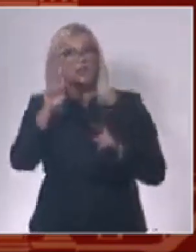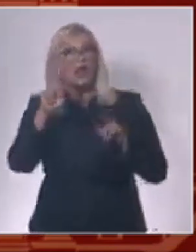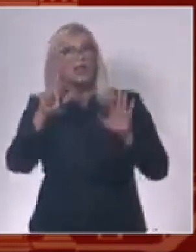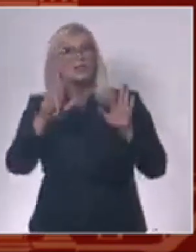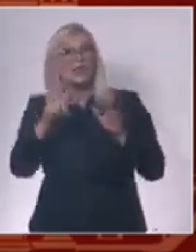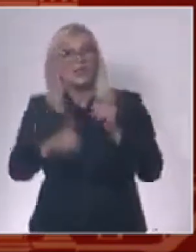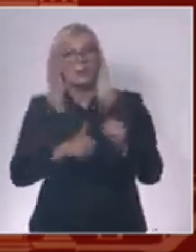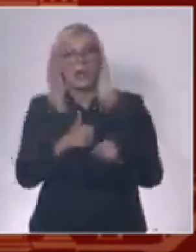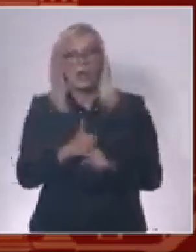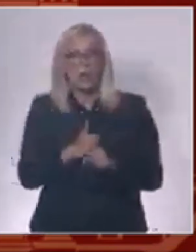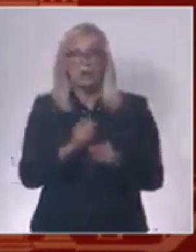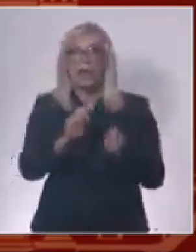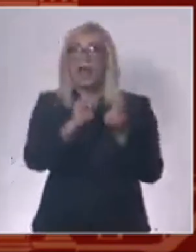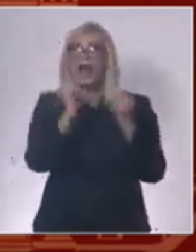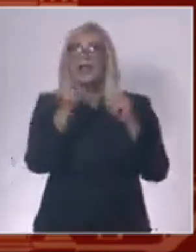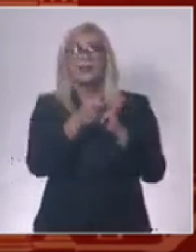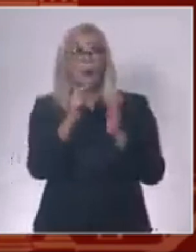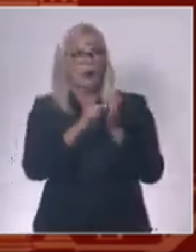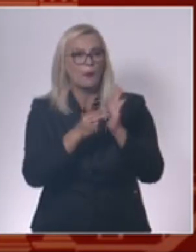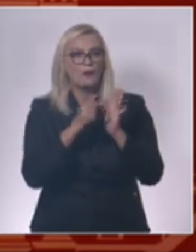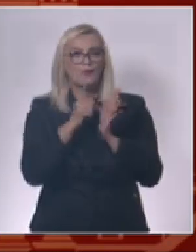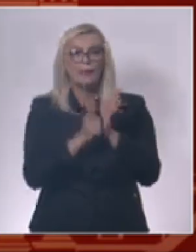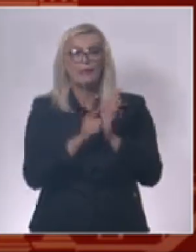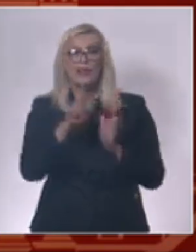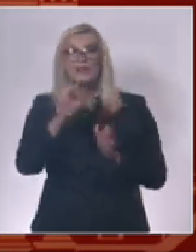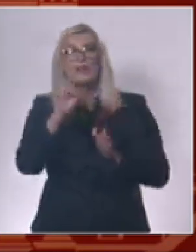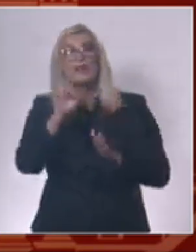2027. Реформската агенда за периодот